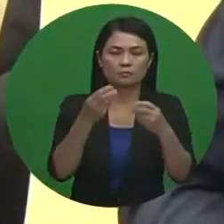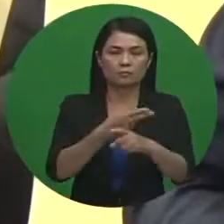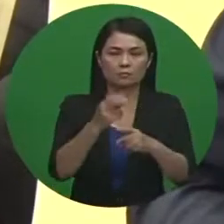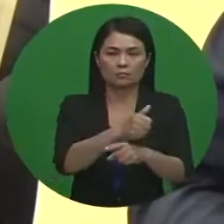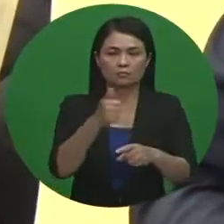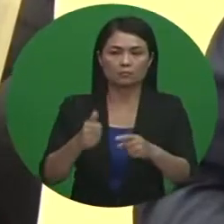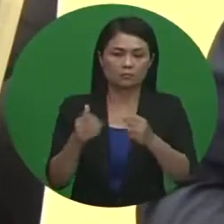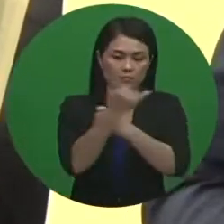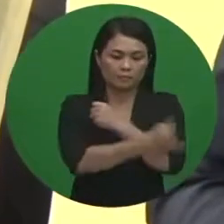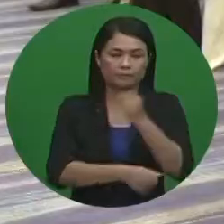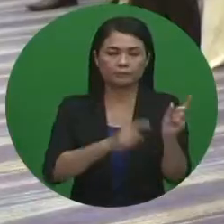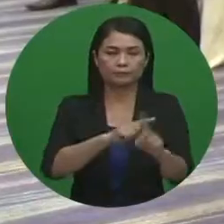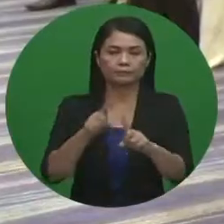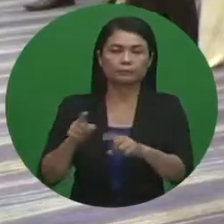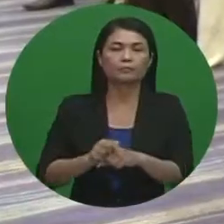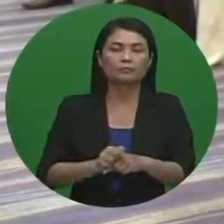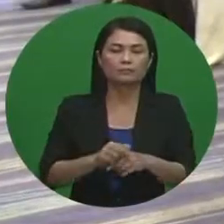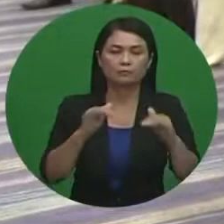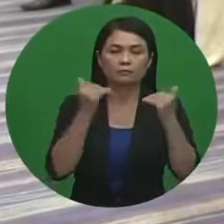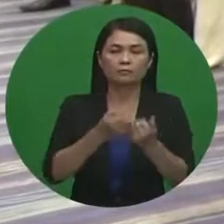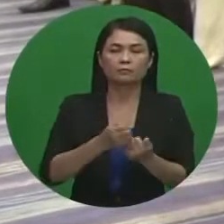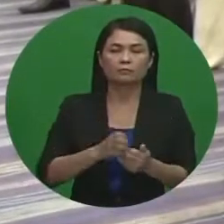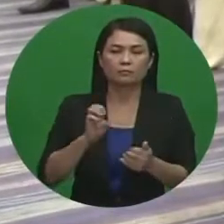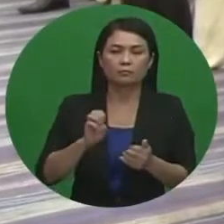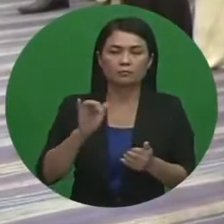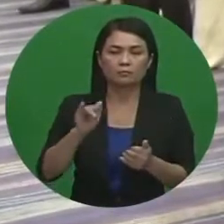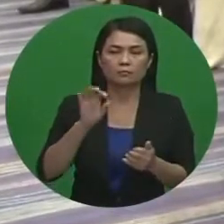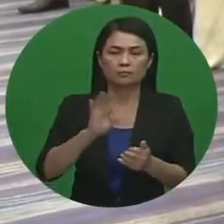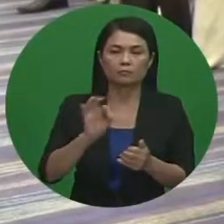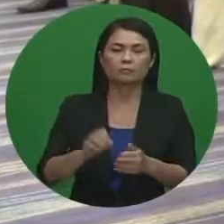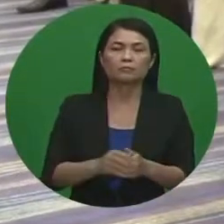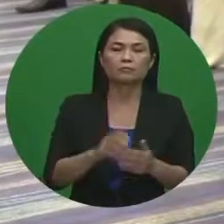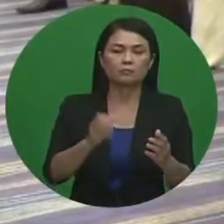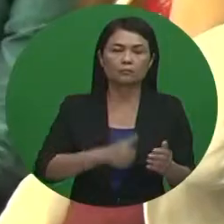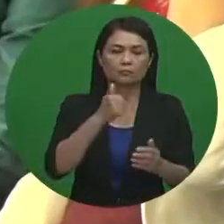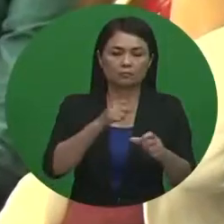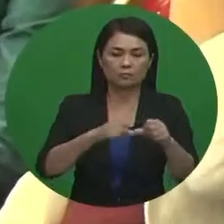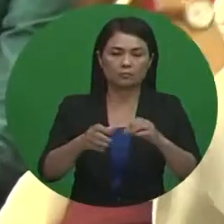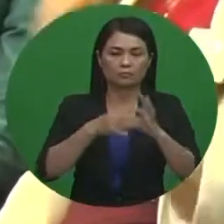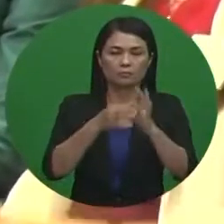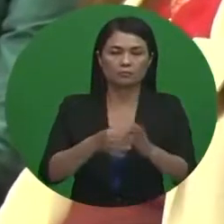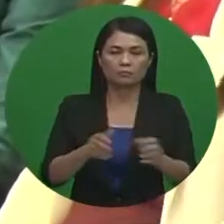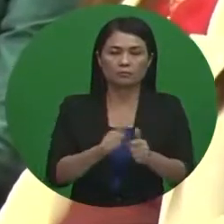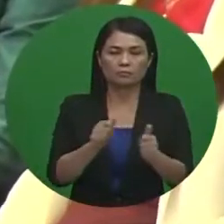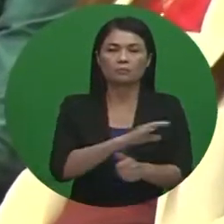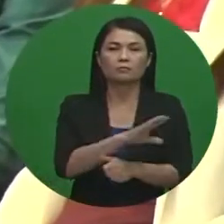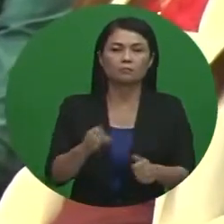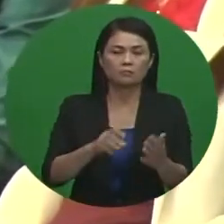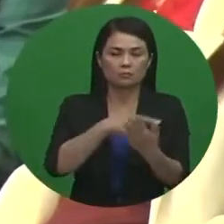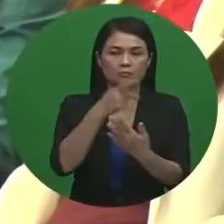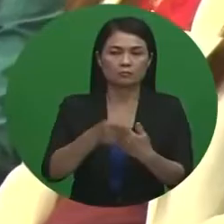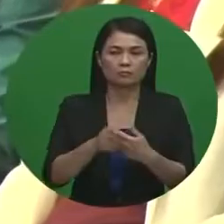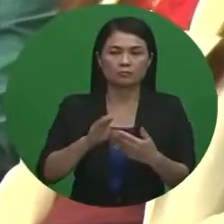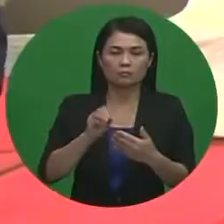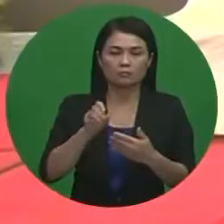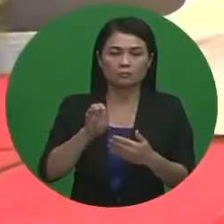ៗដល់ប្រទេសដទៃទៀតស្ថាប័ន EIF មានមោទនភាពលើកិច្ចសហប្រតិបត្តិការបន្តជាមួយនឹងកម្ពុជាលើគម្រោង Go